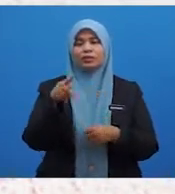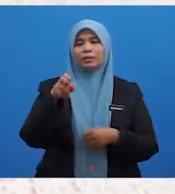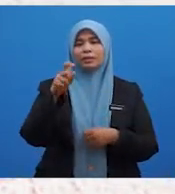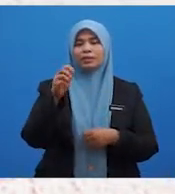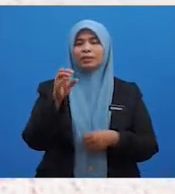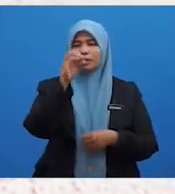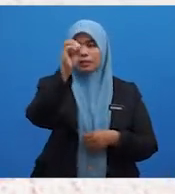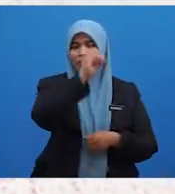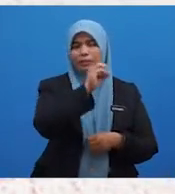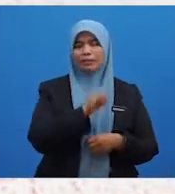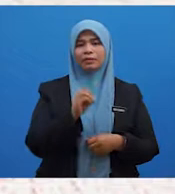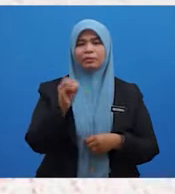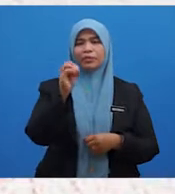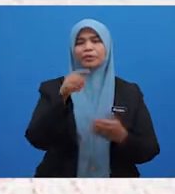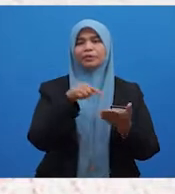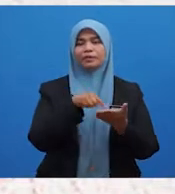peta buih ini.